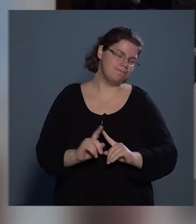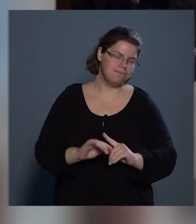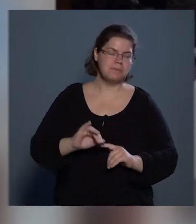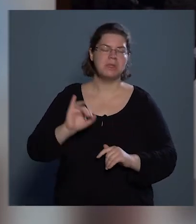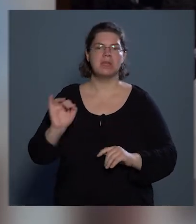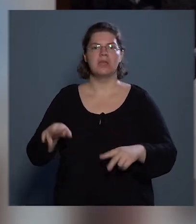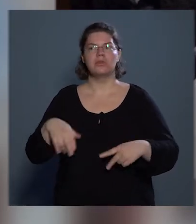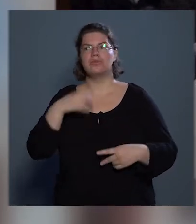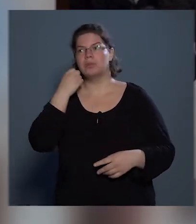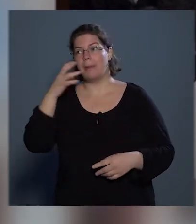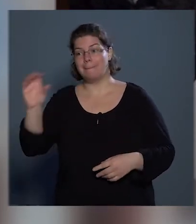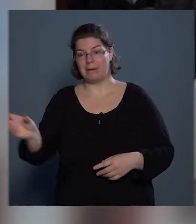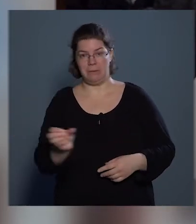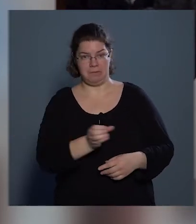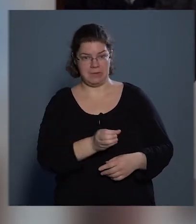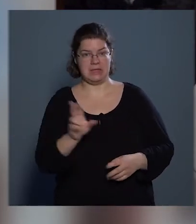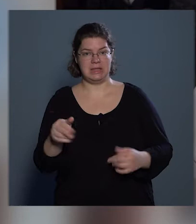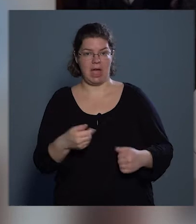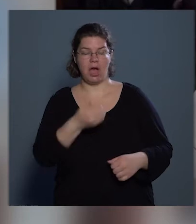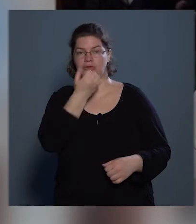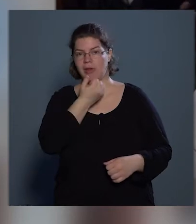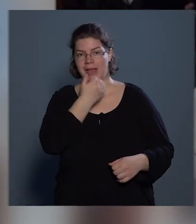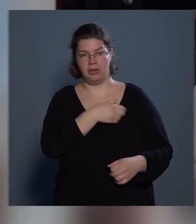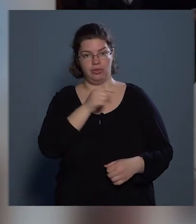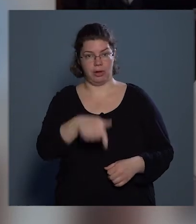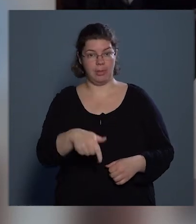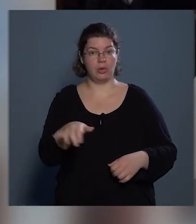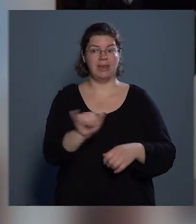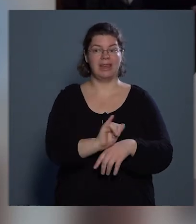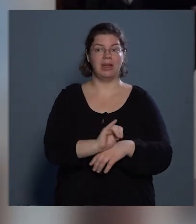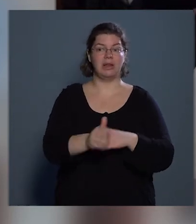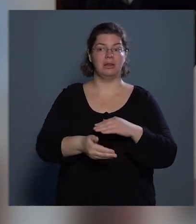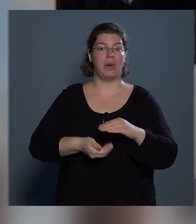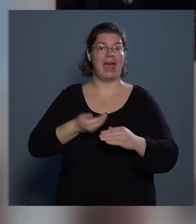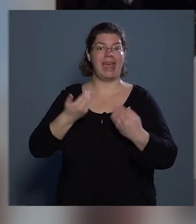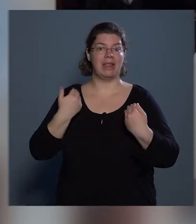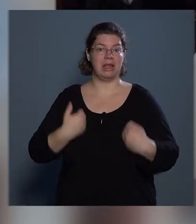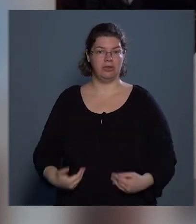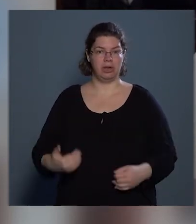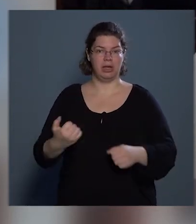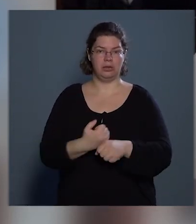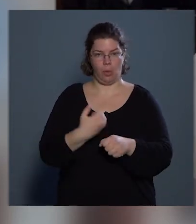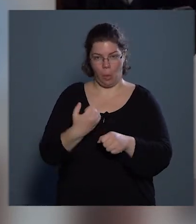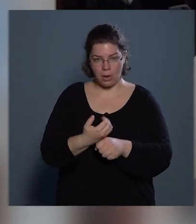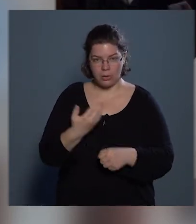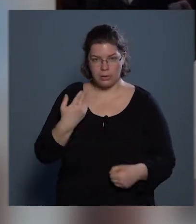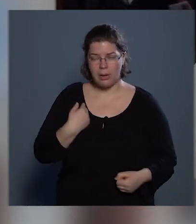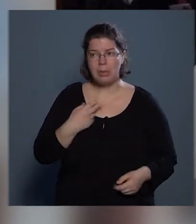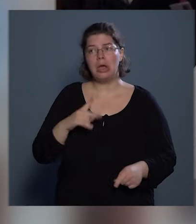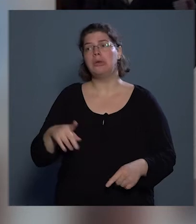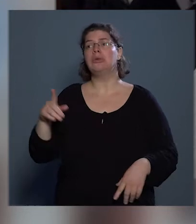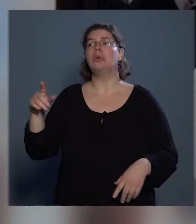amikor visszakerültem a saját iskolámba, és ott igazgató helyettesként dolgoztam, akkor berendelt